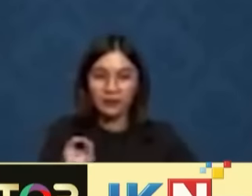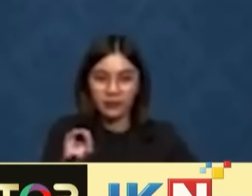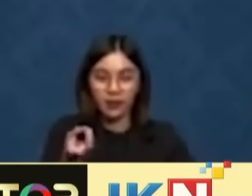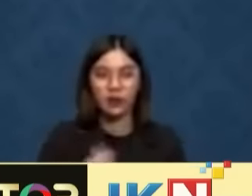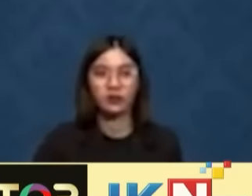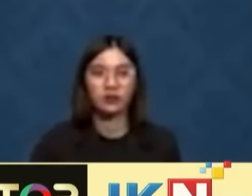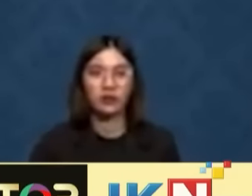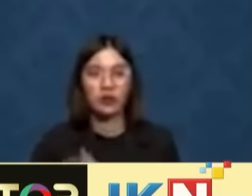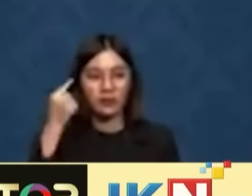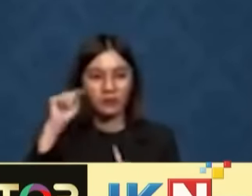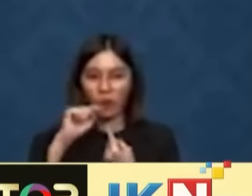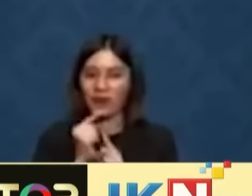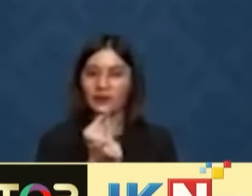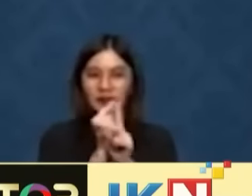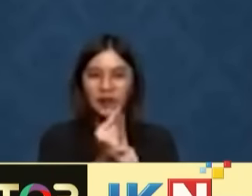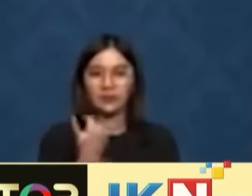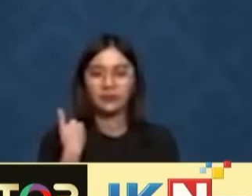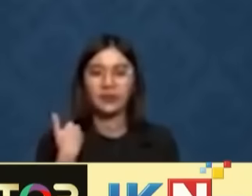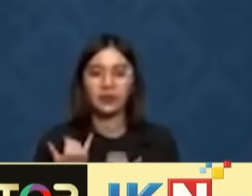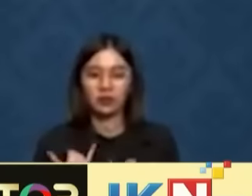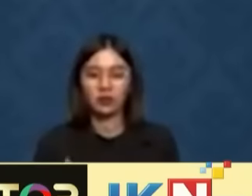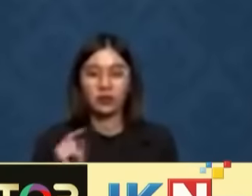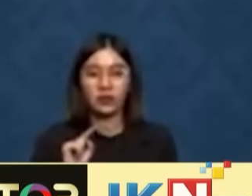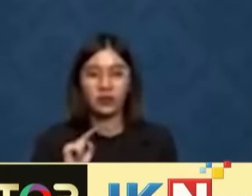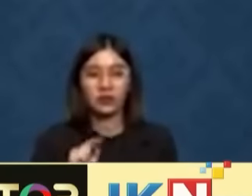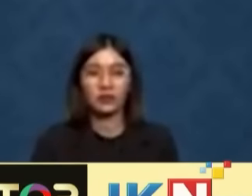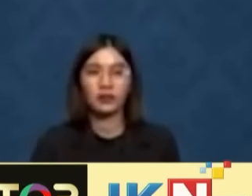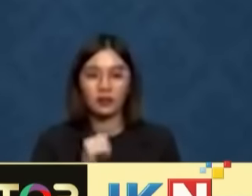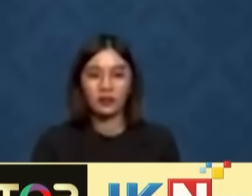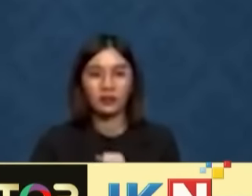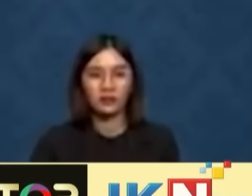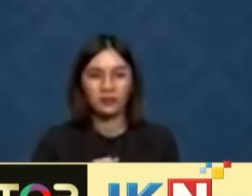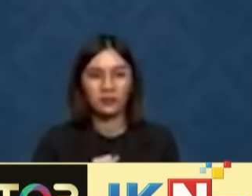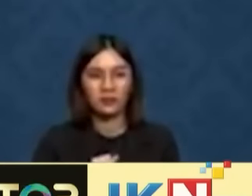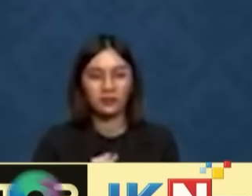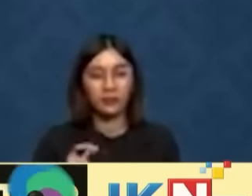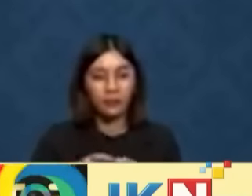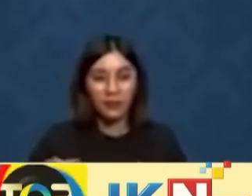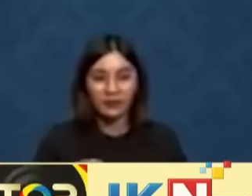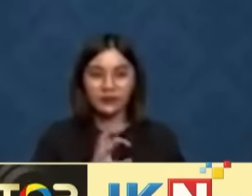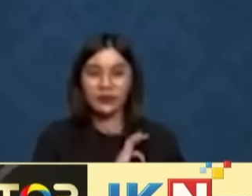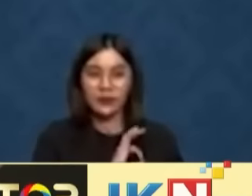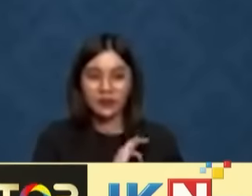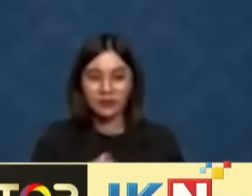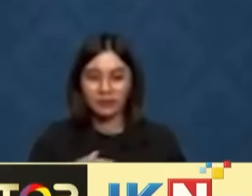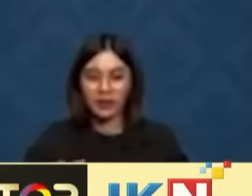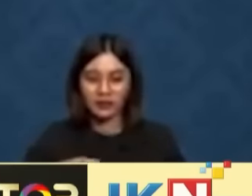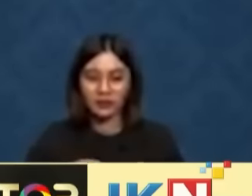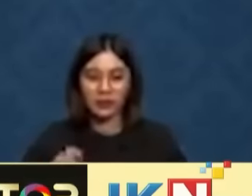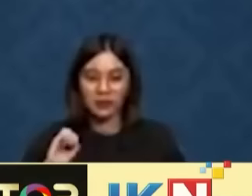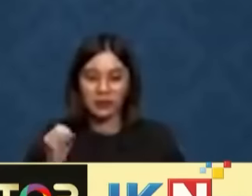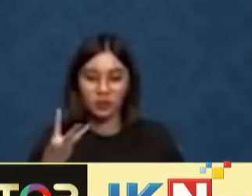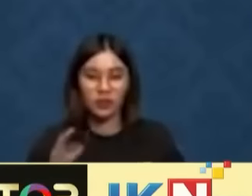และได้ยิวได้อยู่ได้กินได้ใช้จนถึงวันนี้นะฮะแล้วก็นอกจากนี้คุณธนกรยังขอบคุณไปยังรัฐบาลปั